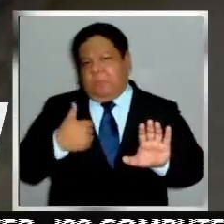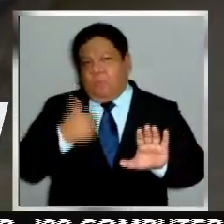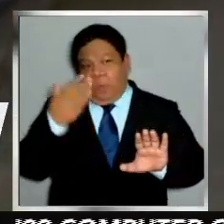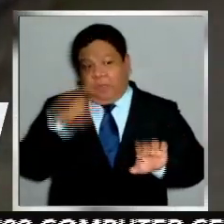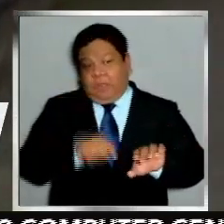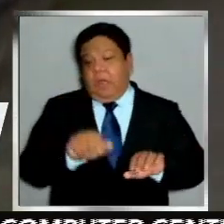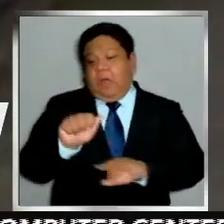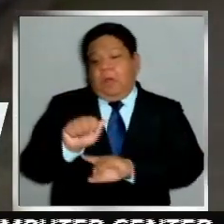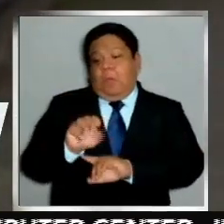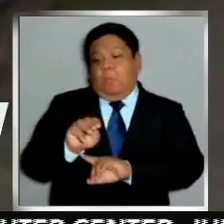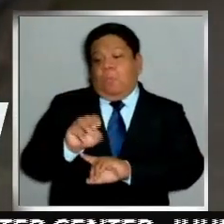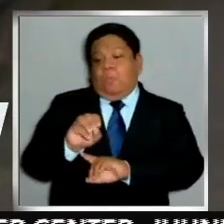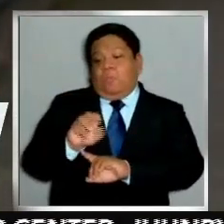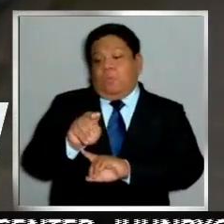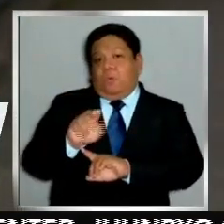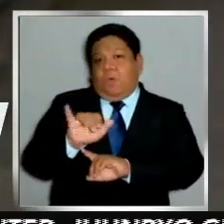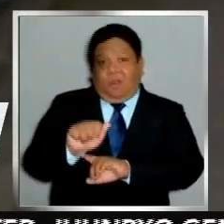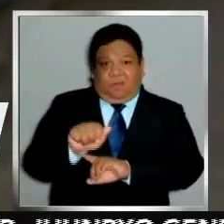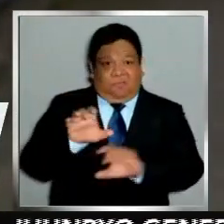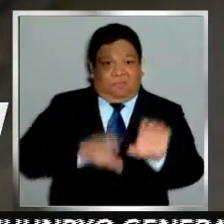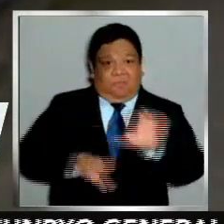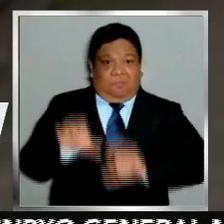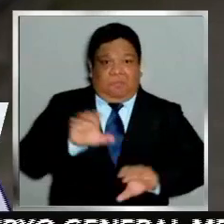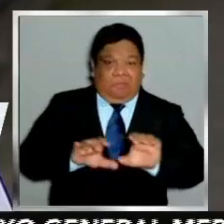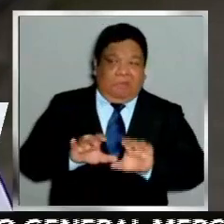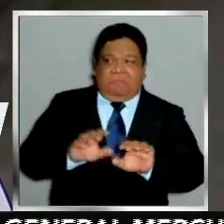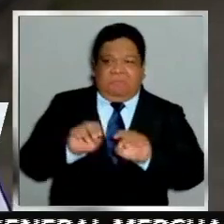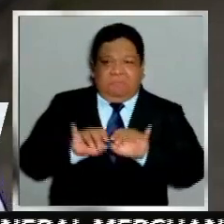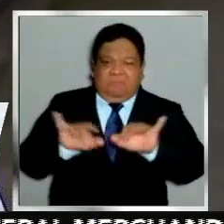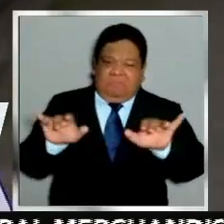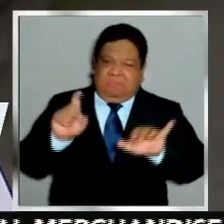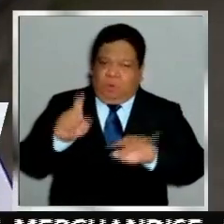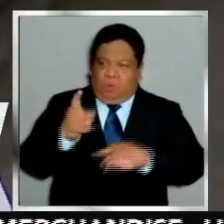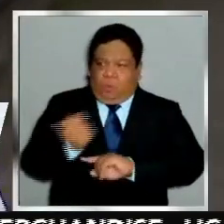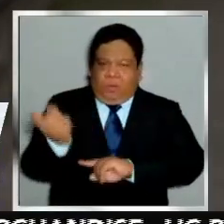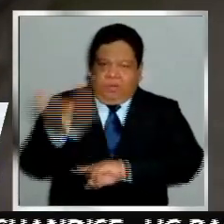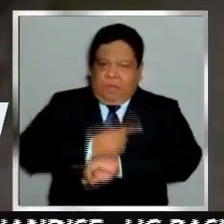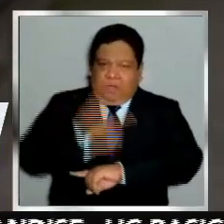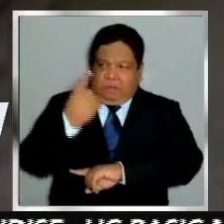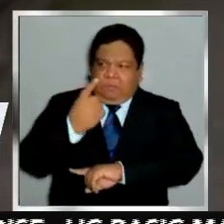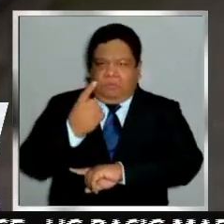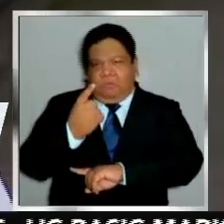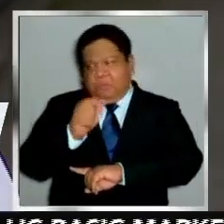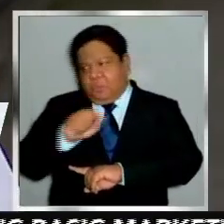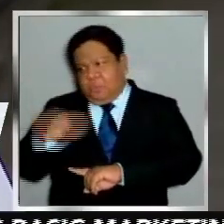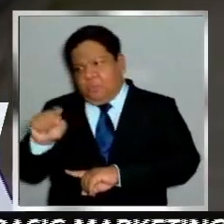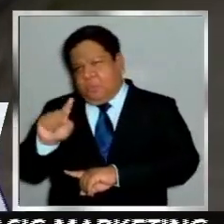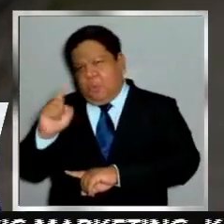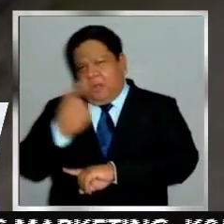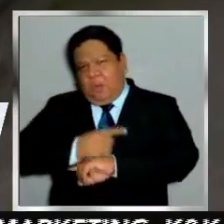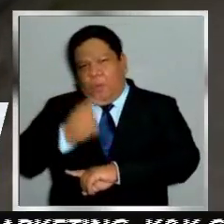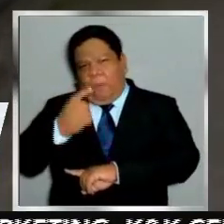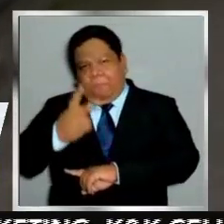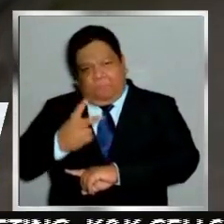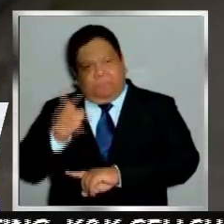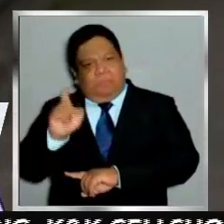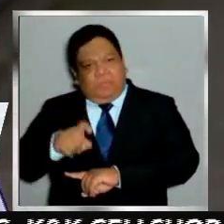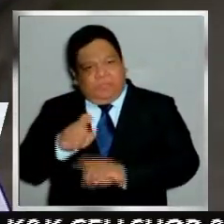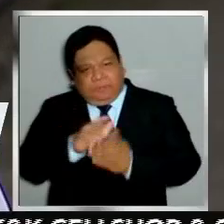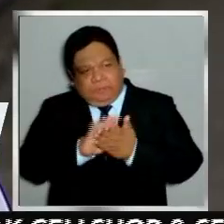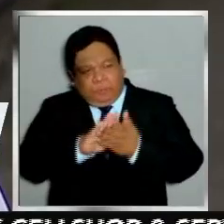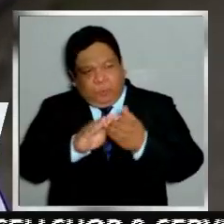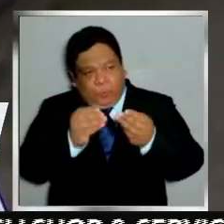leak at least mga 24 hours to 36 hours na dapat ma-dissipate or